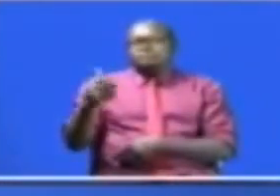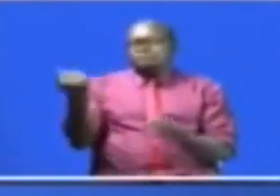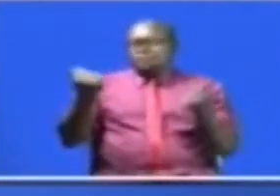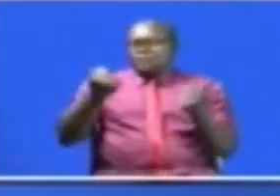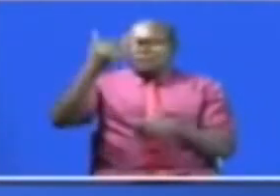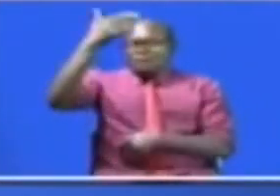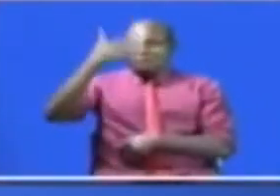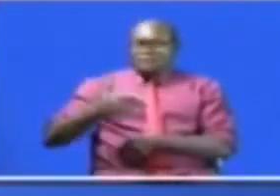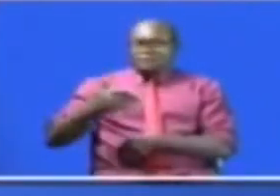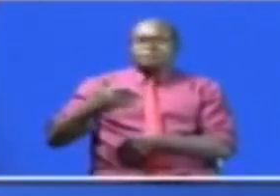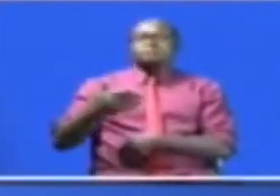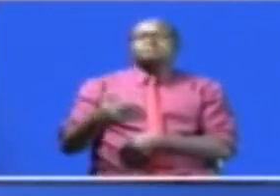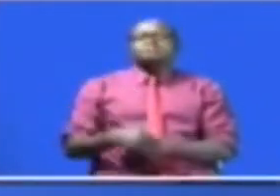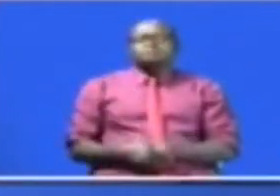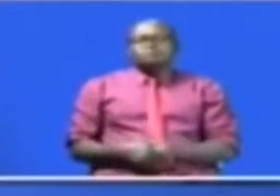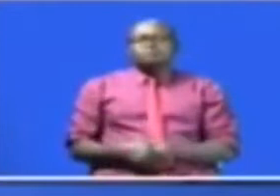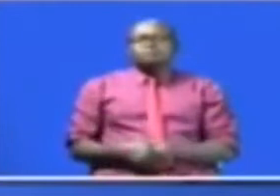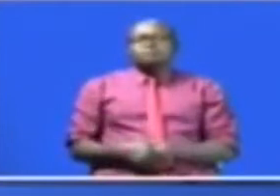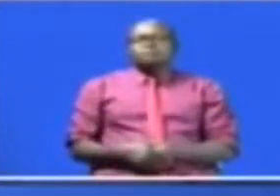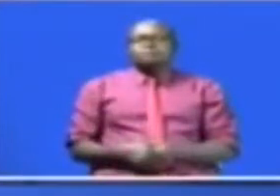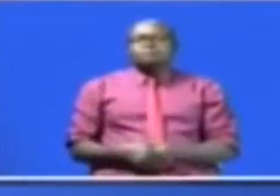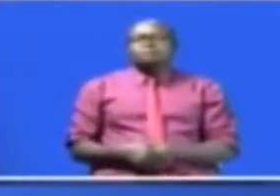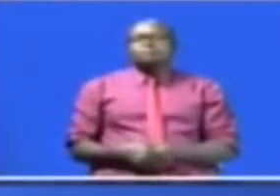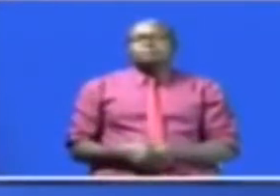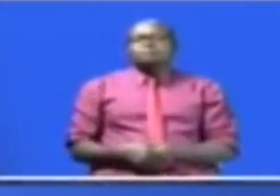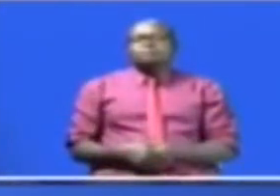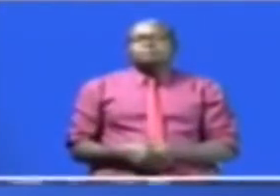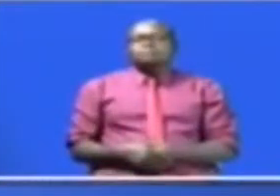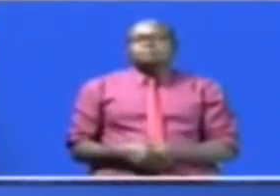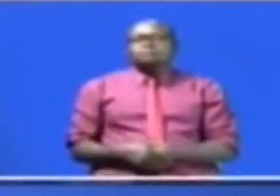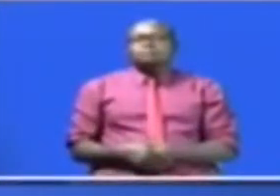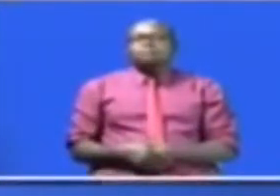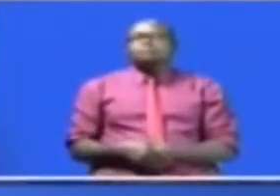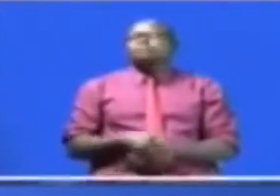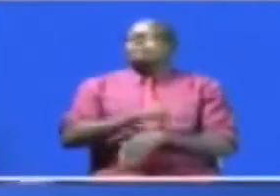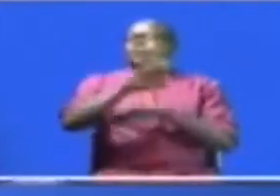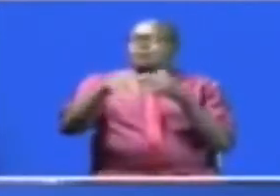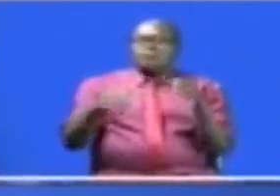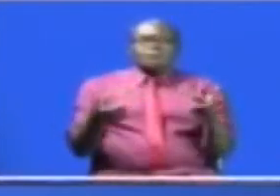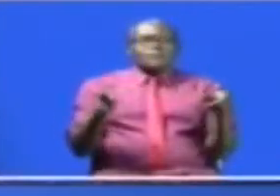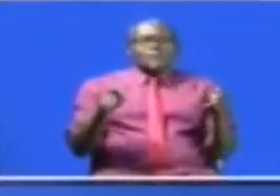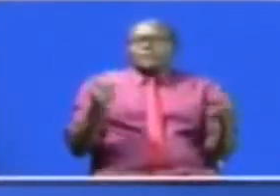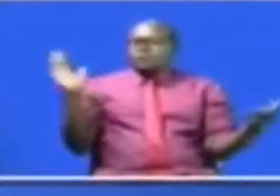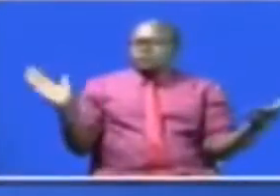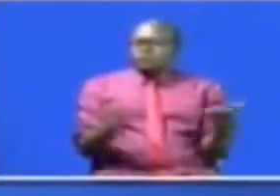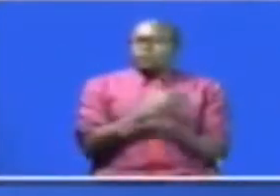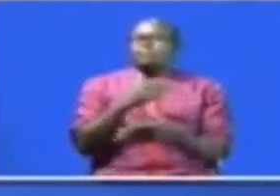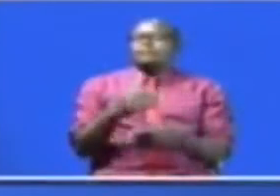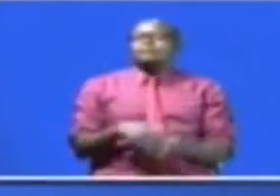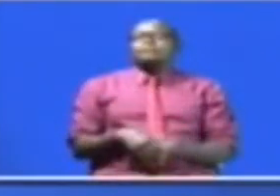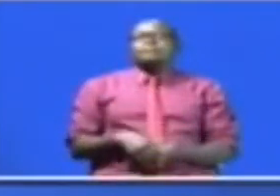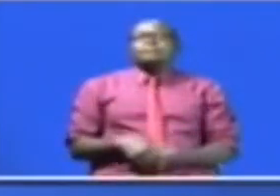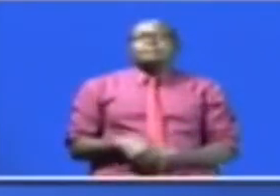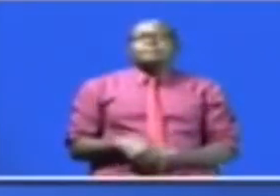gari. Ikatokezea dashboard na ikatokezea upande ya radio huko, ikangoa hiyo plastic yote ya radio. Ndio ikaanguka